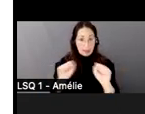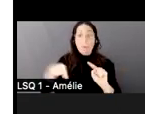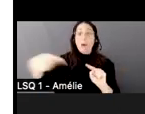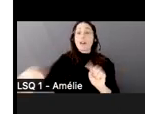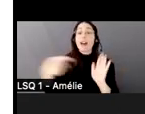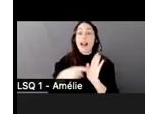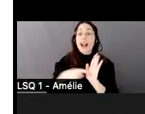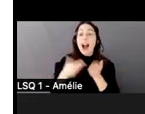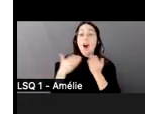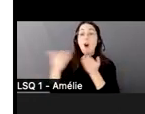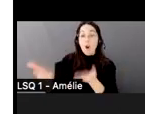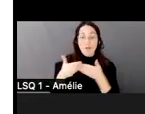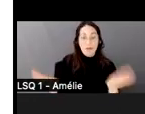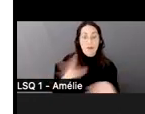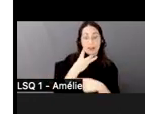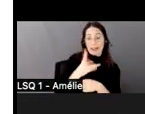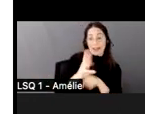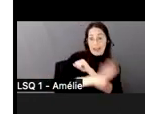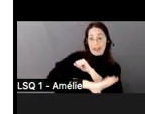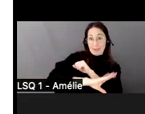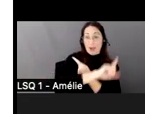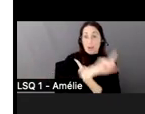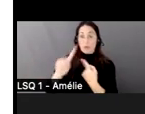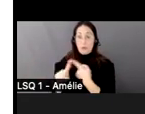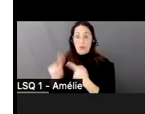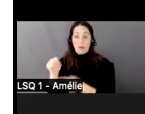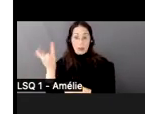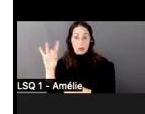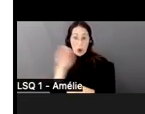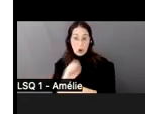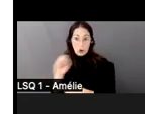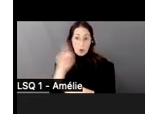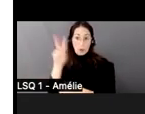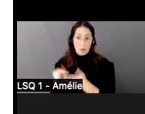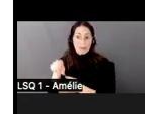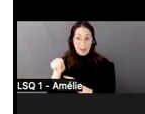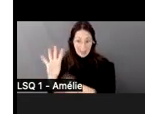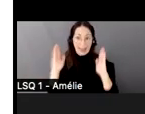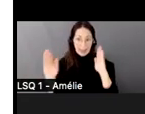prévue du 16 septembre au 28 octobre 2024.